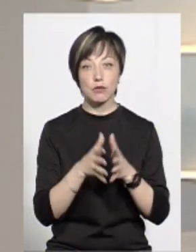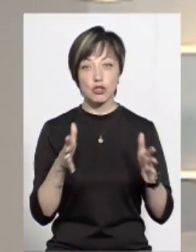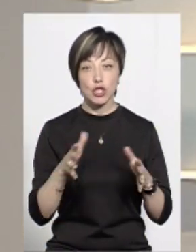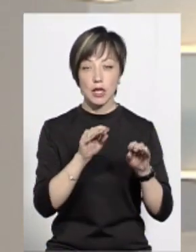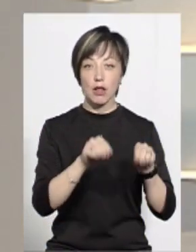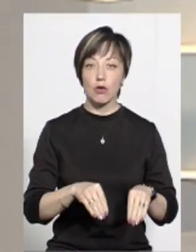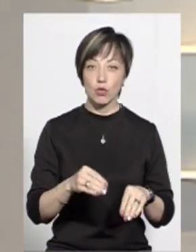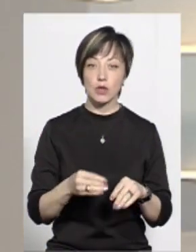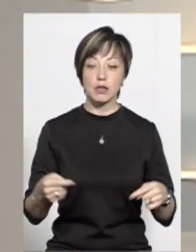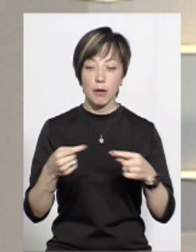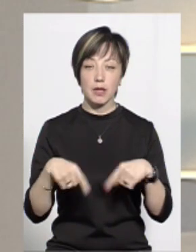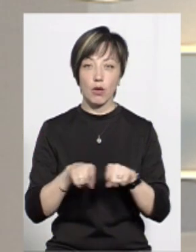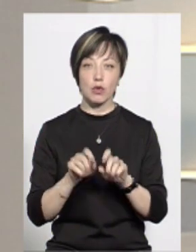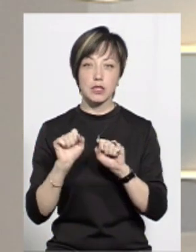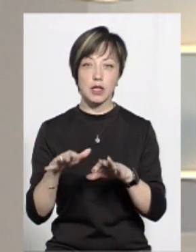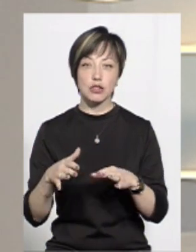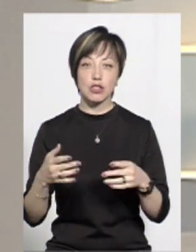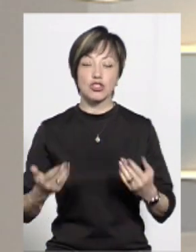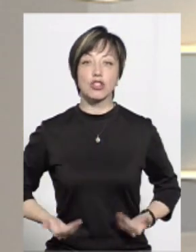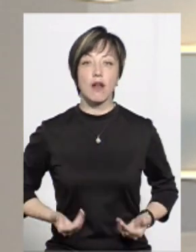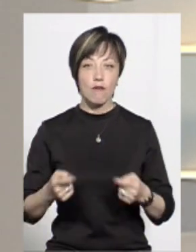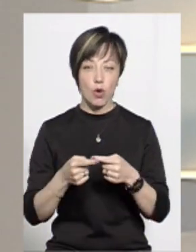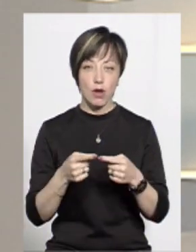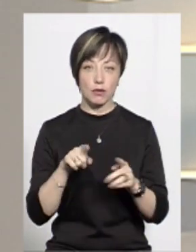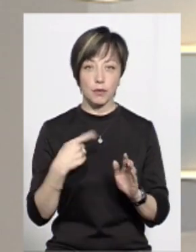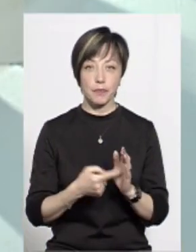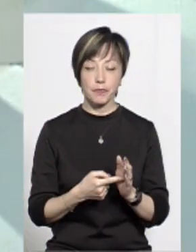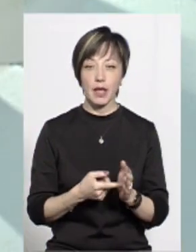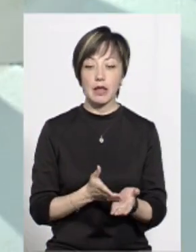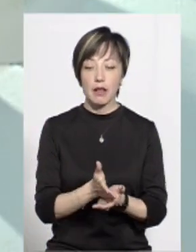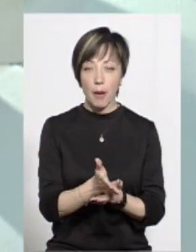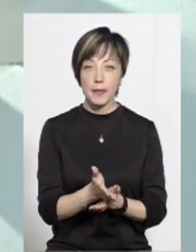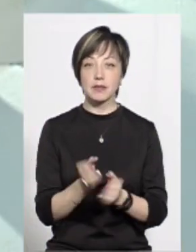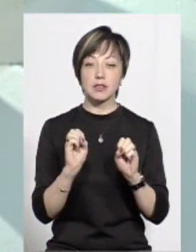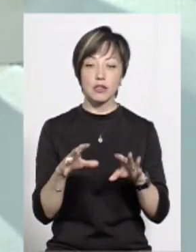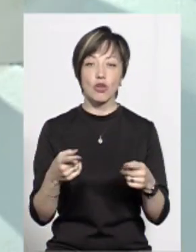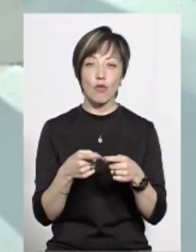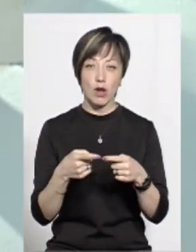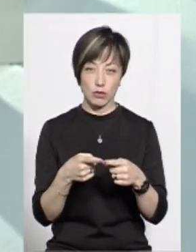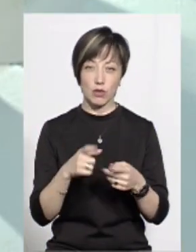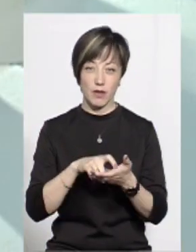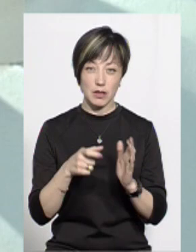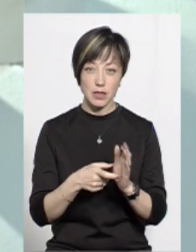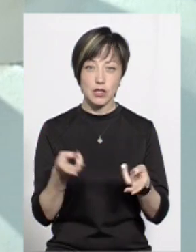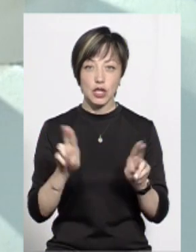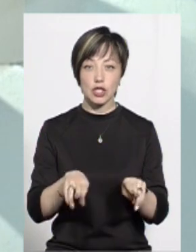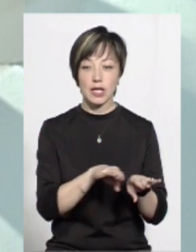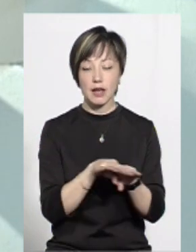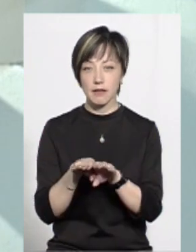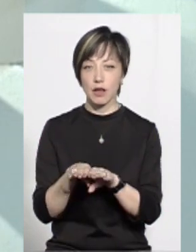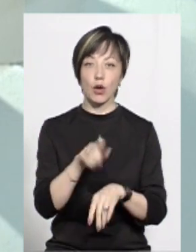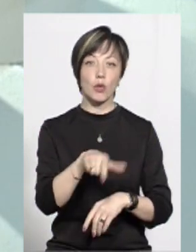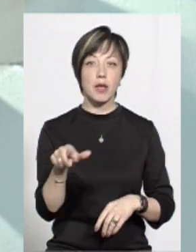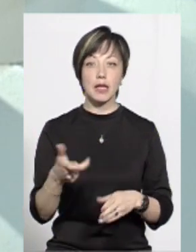більше декларують от саме такої здачі житла в оренду? Саме напрямок здачі житла в оренду, мабуть, лише залишається на рівні.